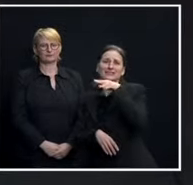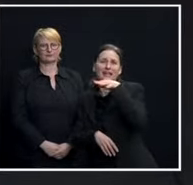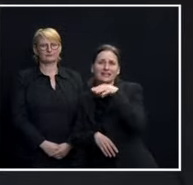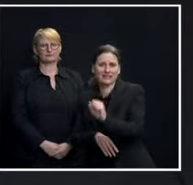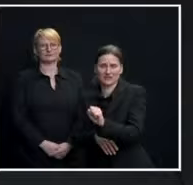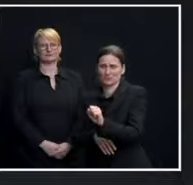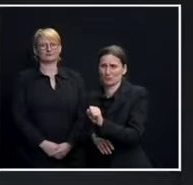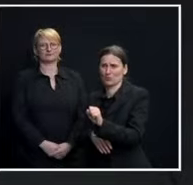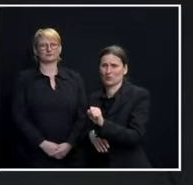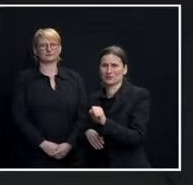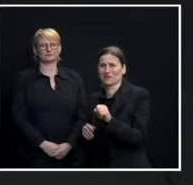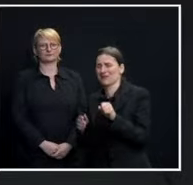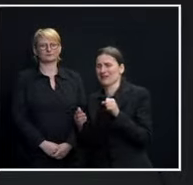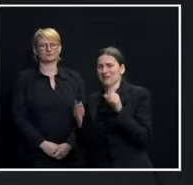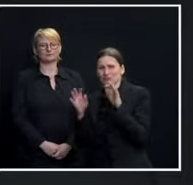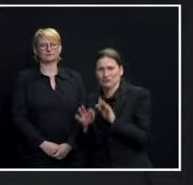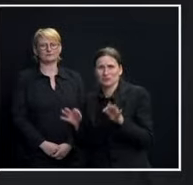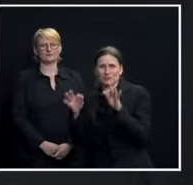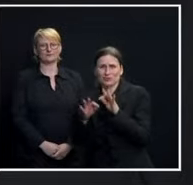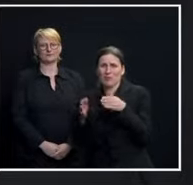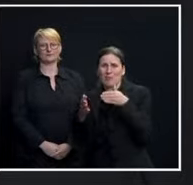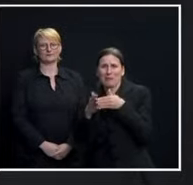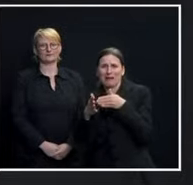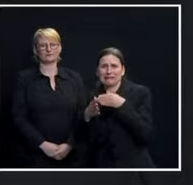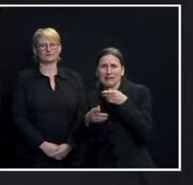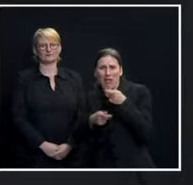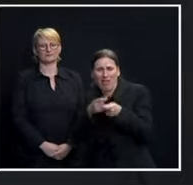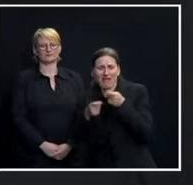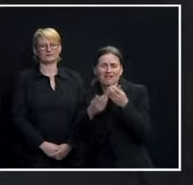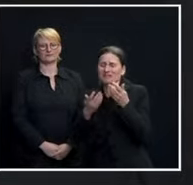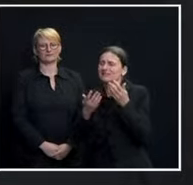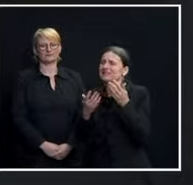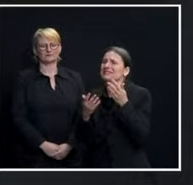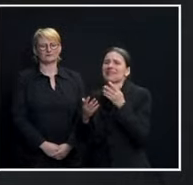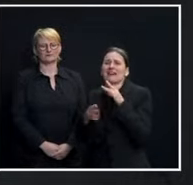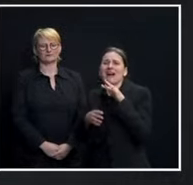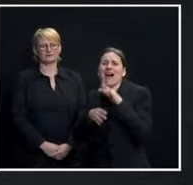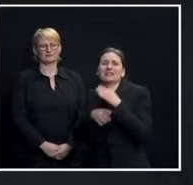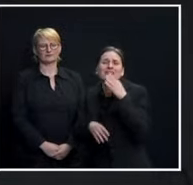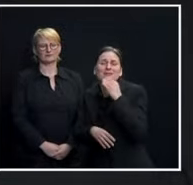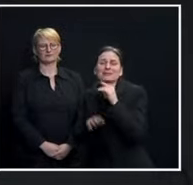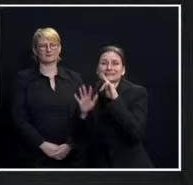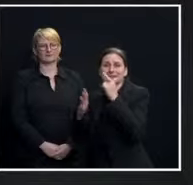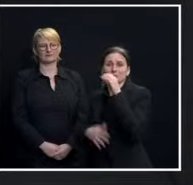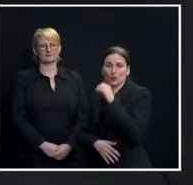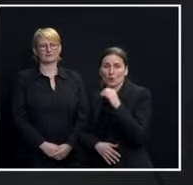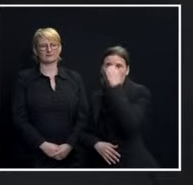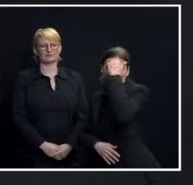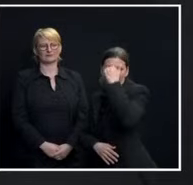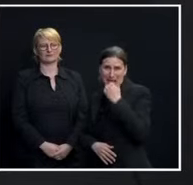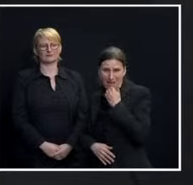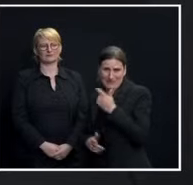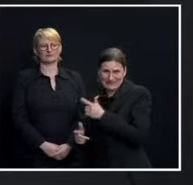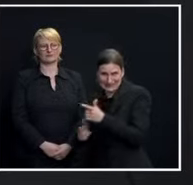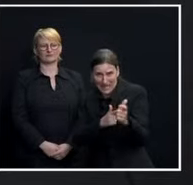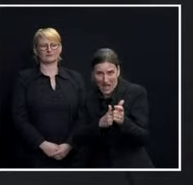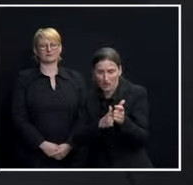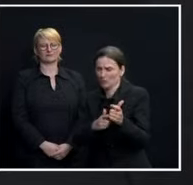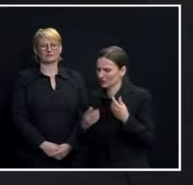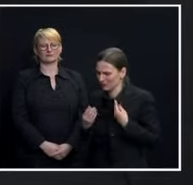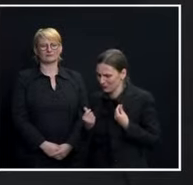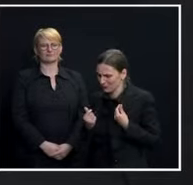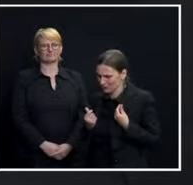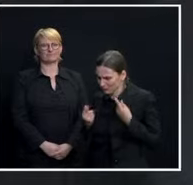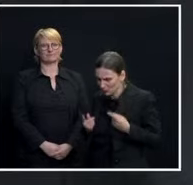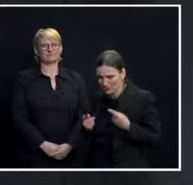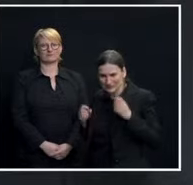diese Dinge nahmen in einer Dramatik zu, der Antisemitismus nach dem 7. Oktober, nach dem furchtbaren Hamas-Terror, das geht so nicht mehr. Und